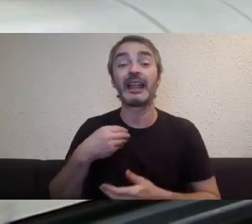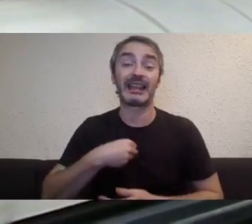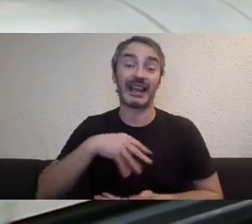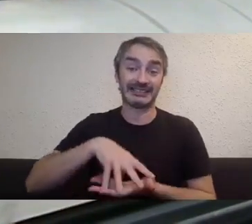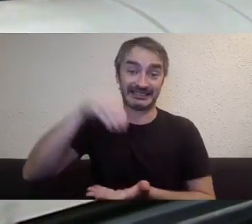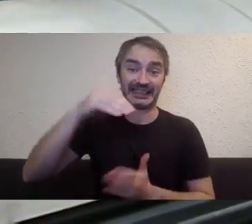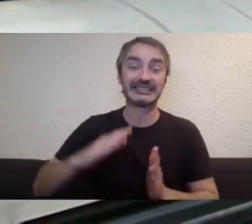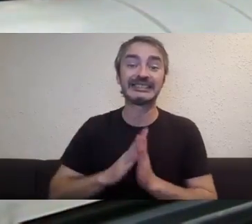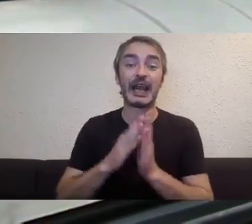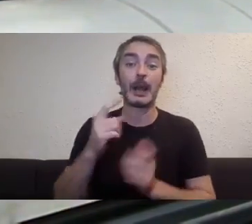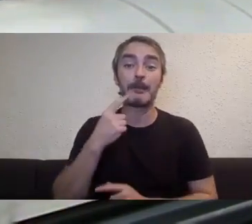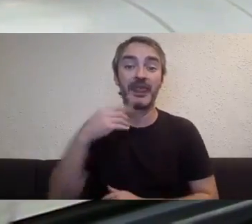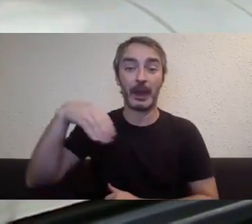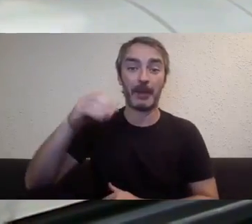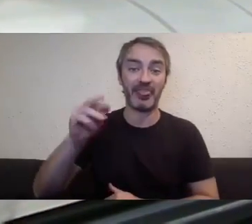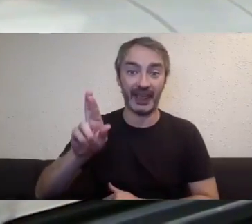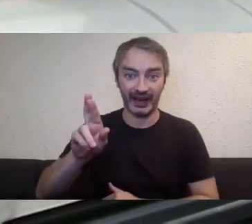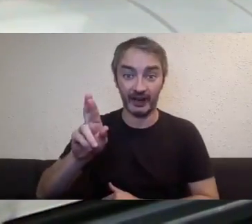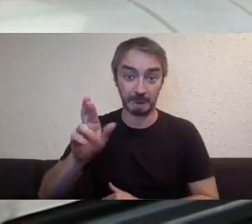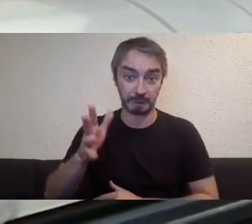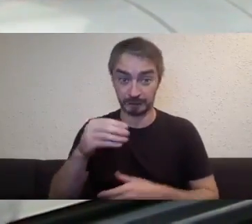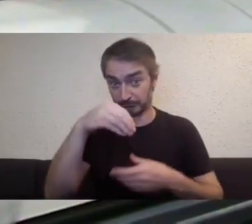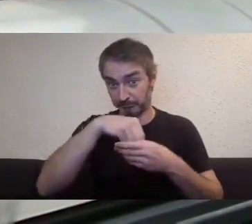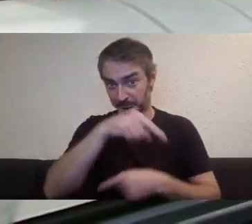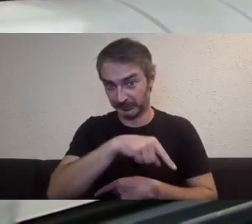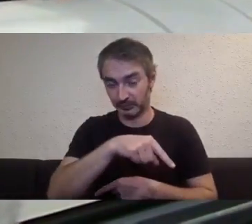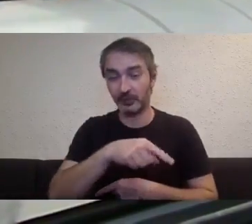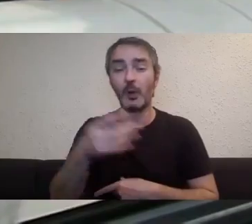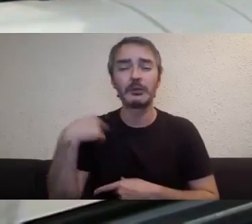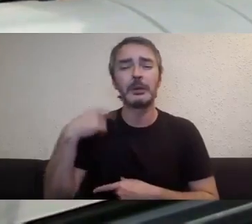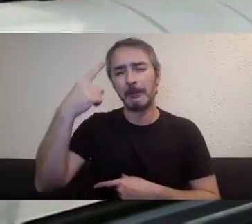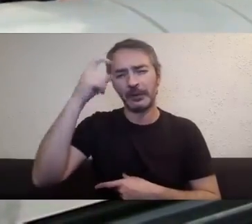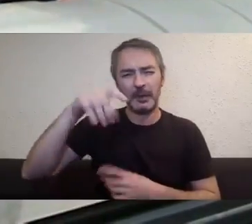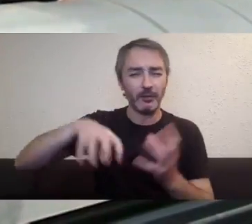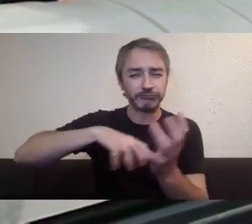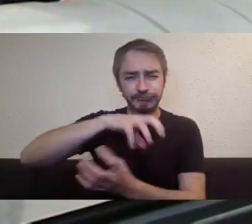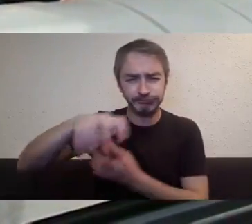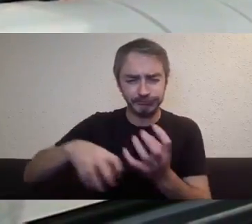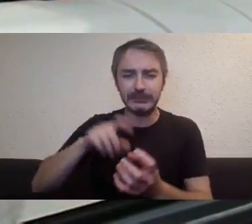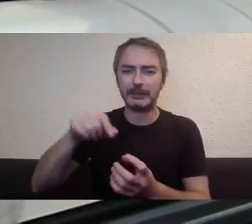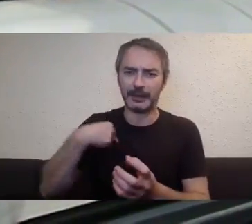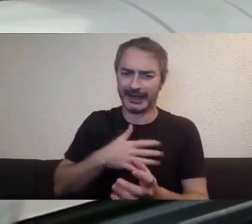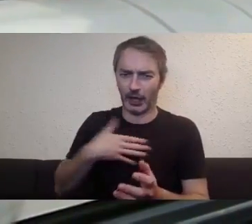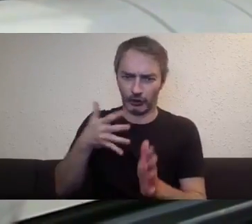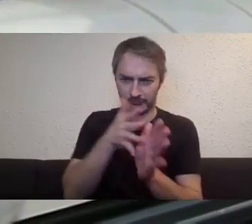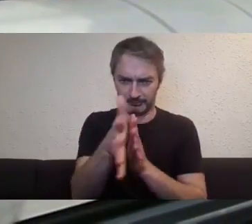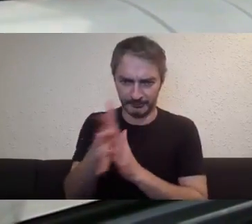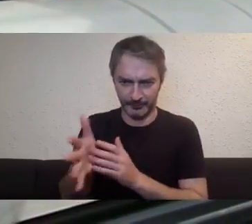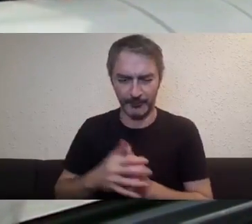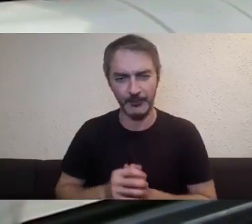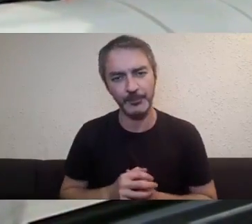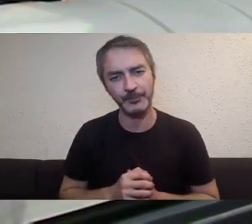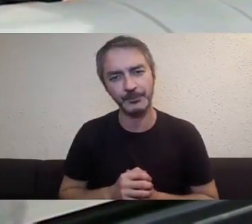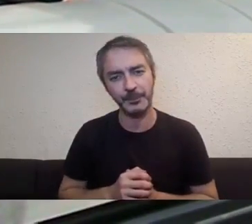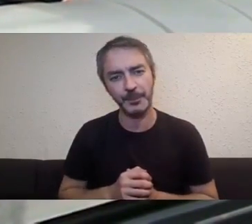estaven tancats allà a Sant Medi, doncs era part de la infraestructura. I res, va haver-hi un conflicte que també val la pena